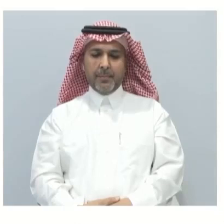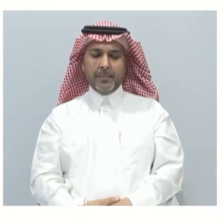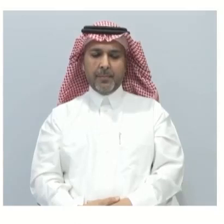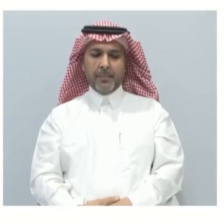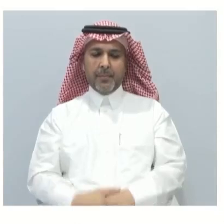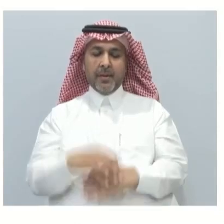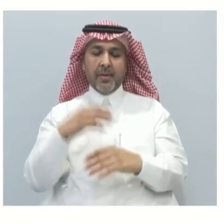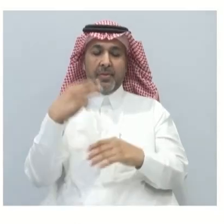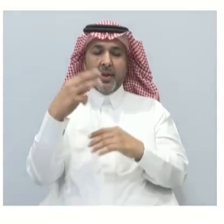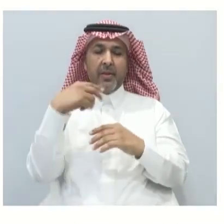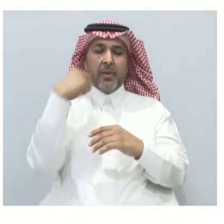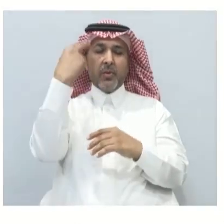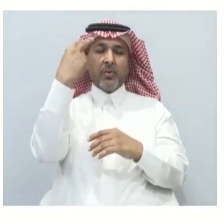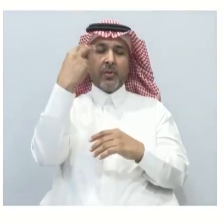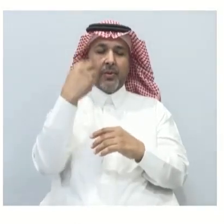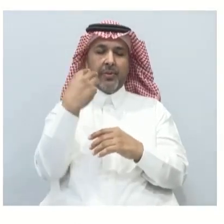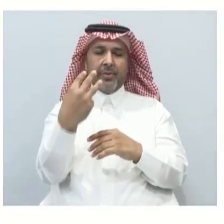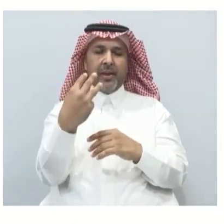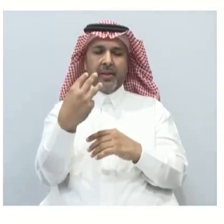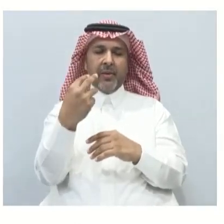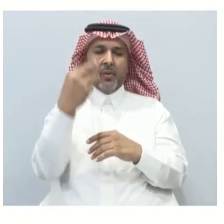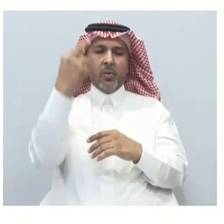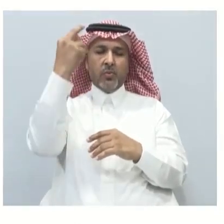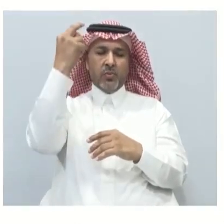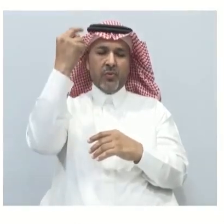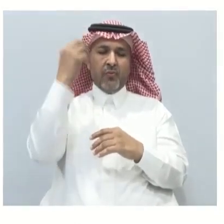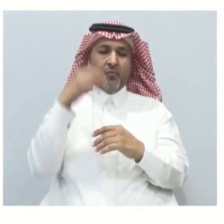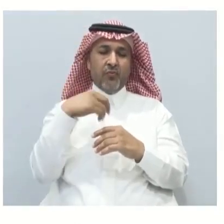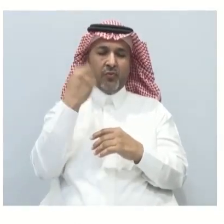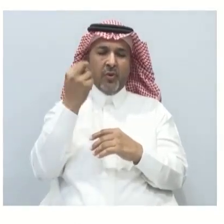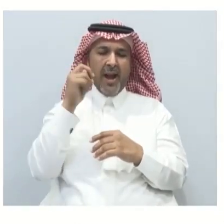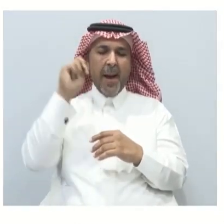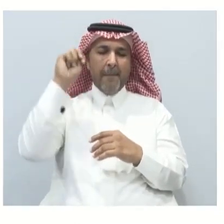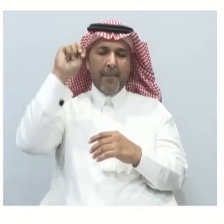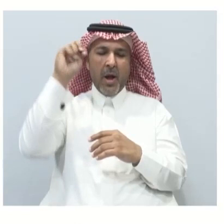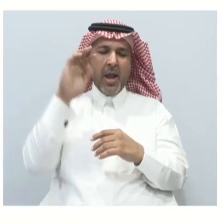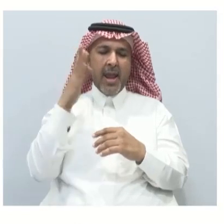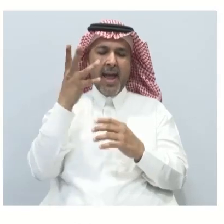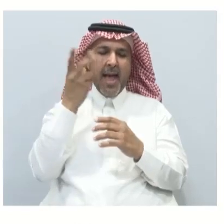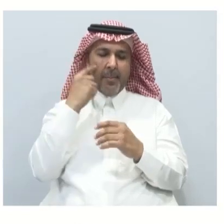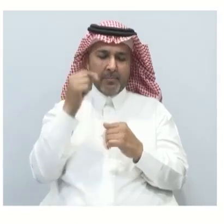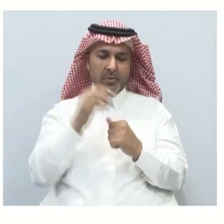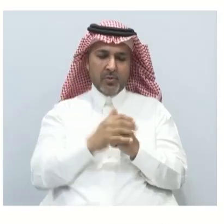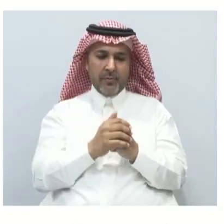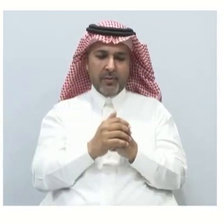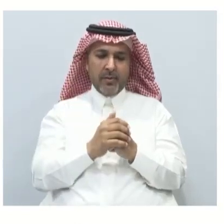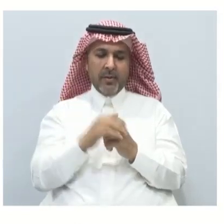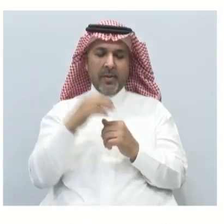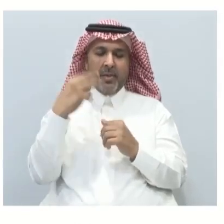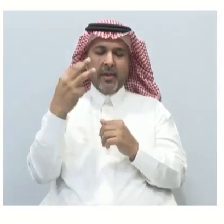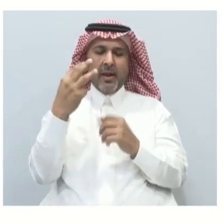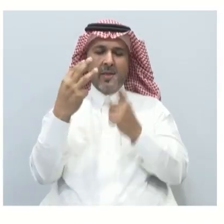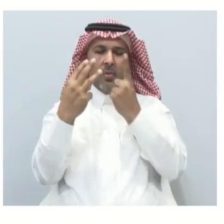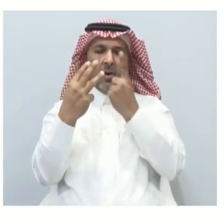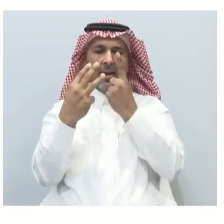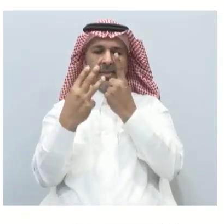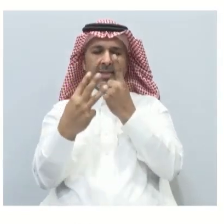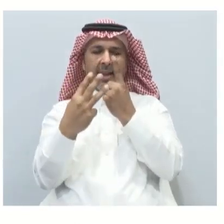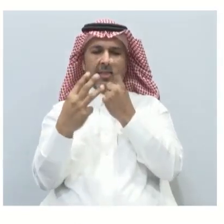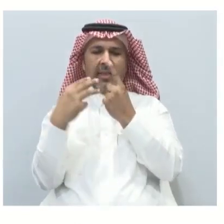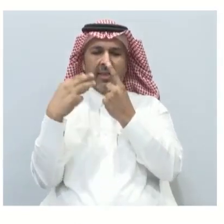ال اس ان عندي 3 اس 1 3 3 تربيع 9 3 اس 3